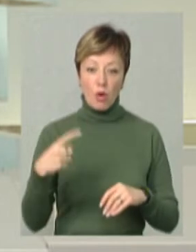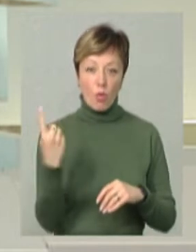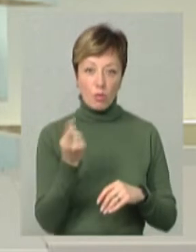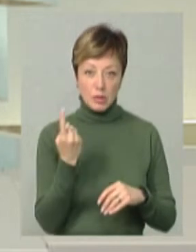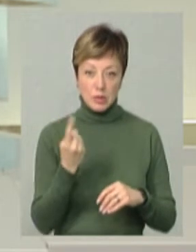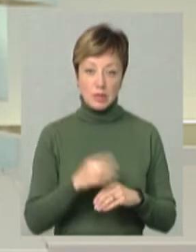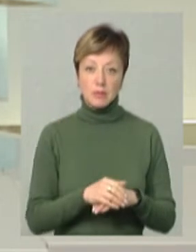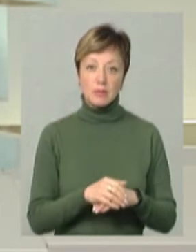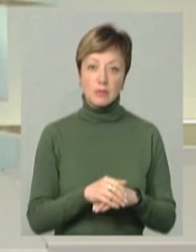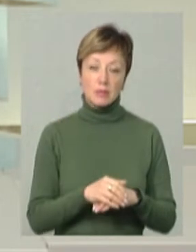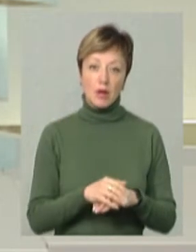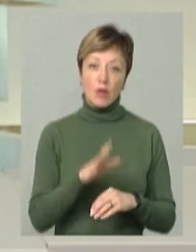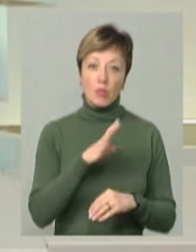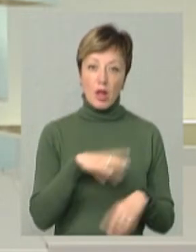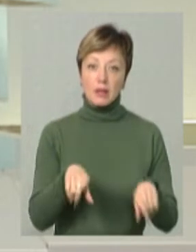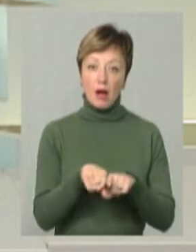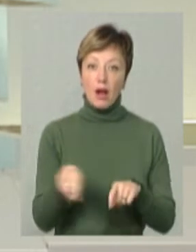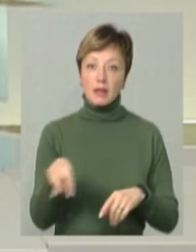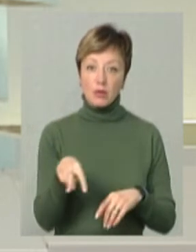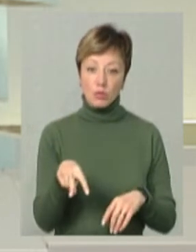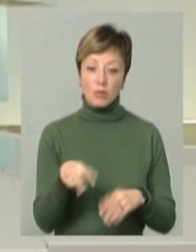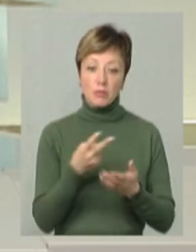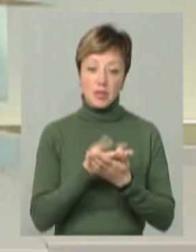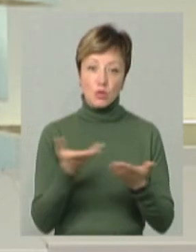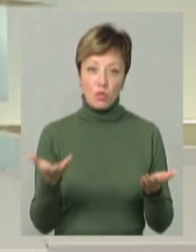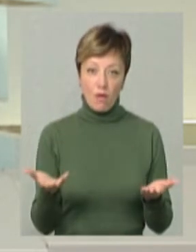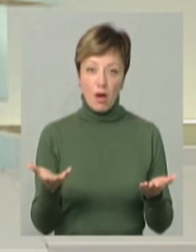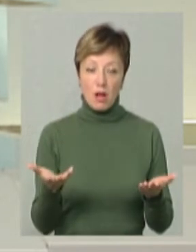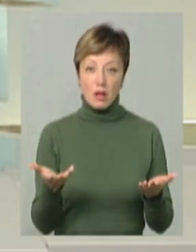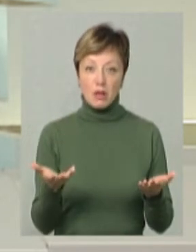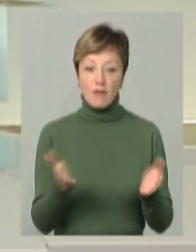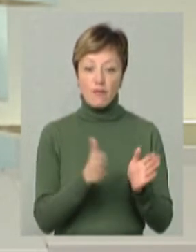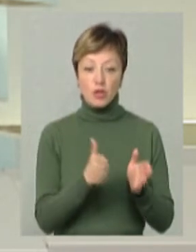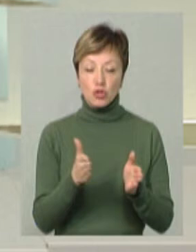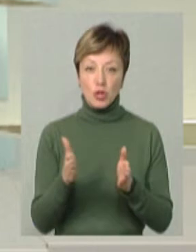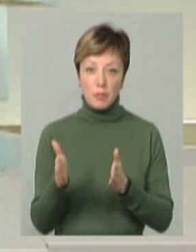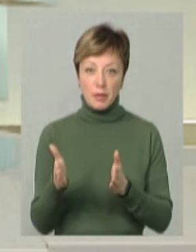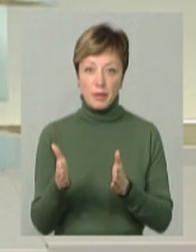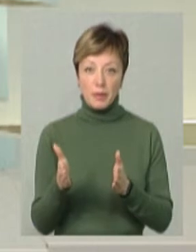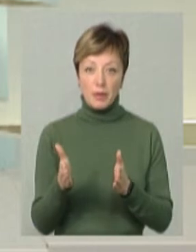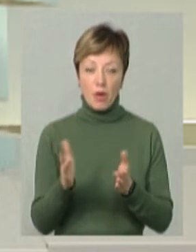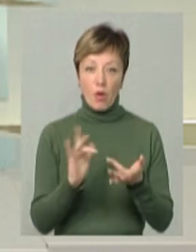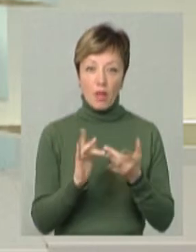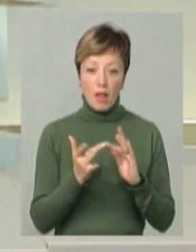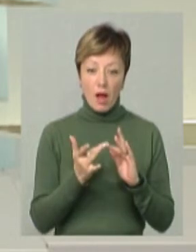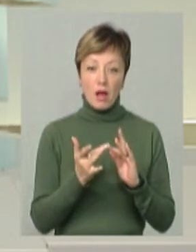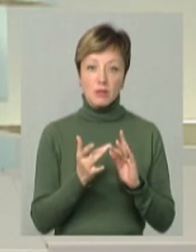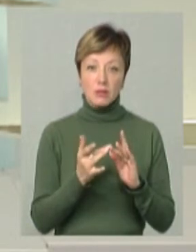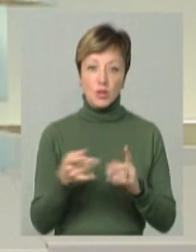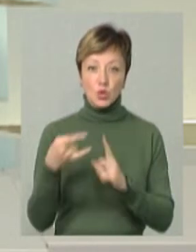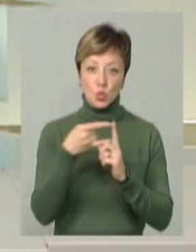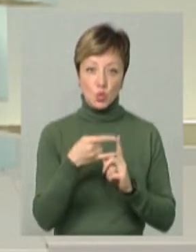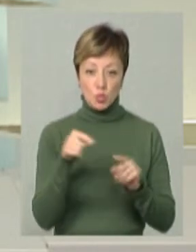краю. І була така література, яку ми презентували в режимі онлайн на платформі Zoom.